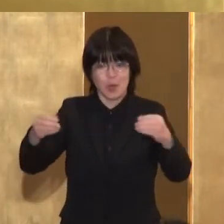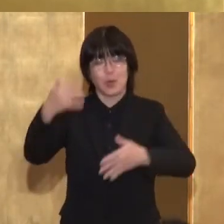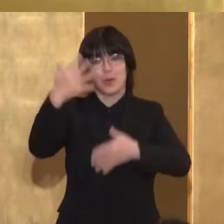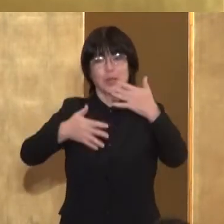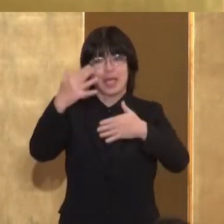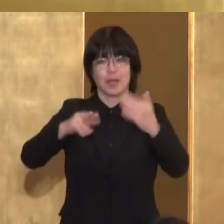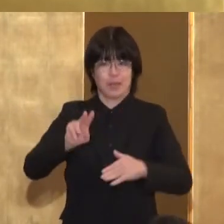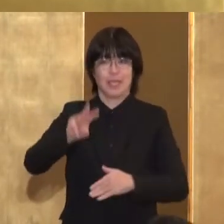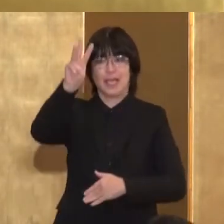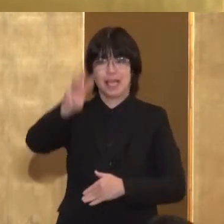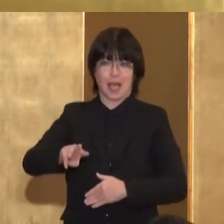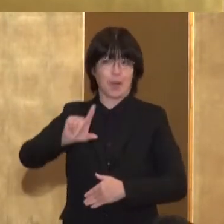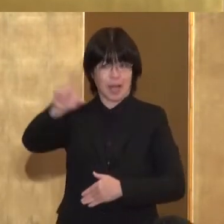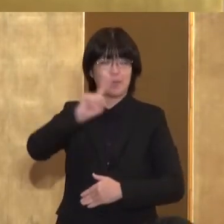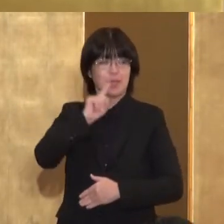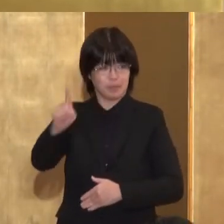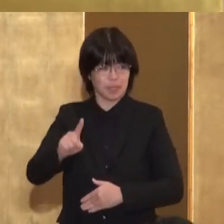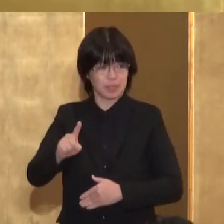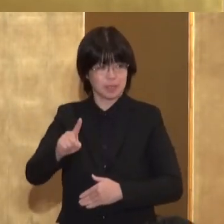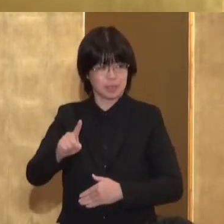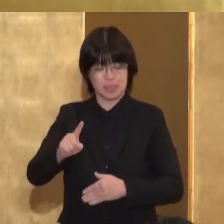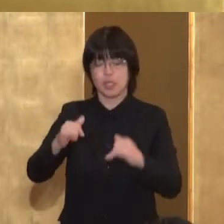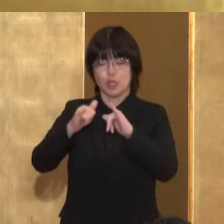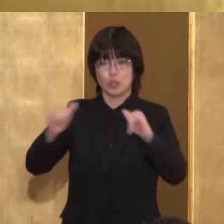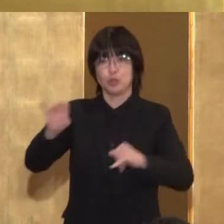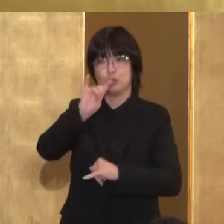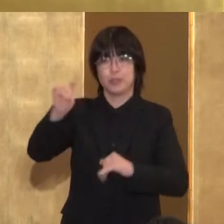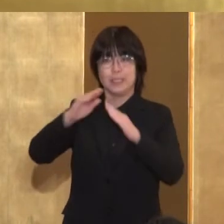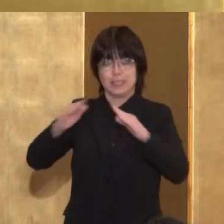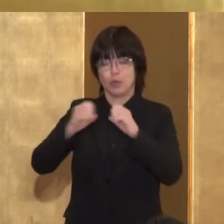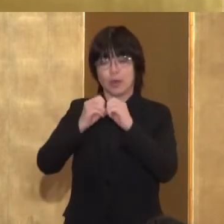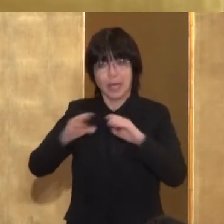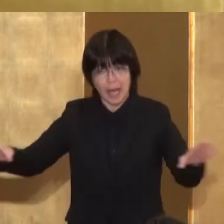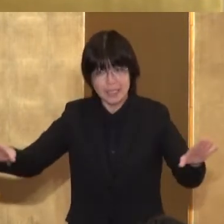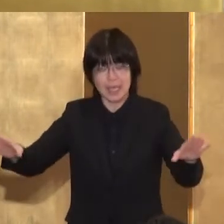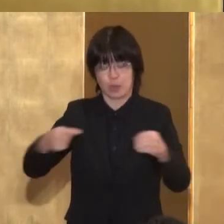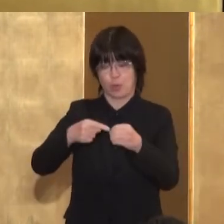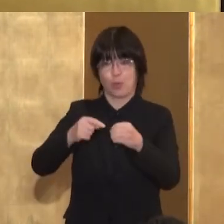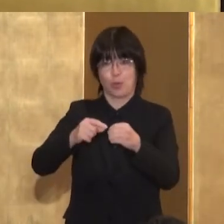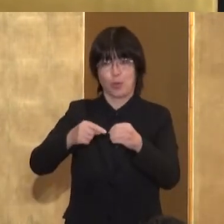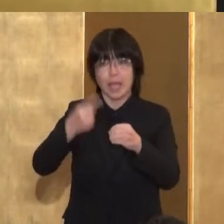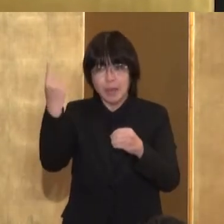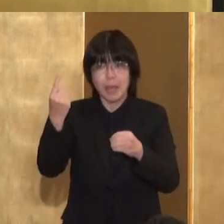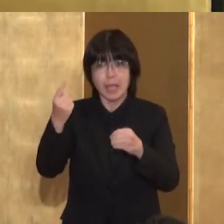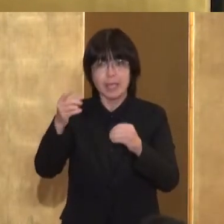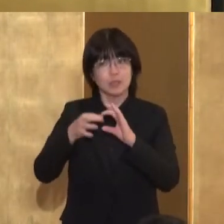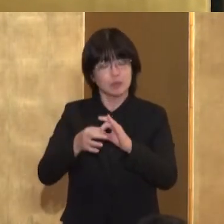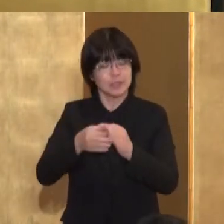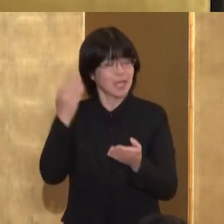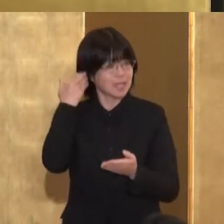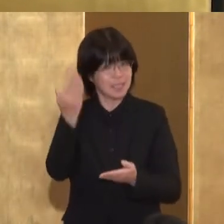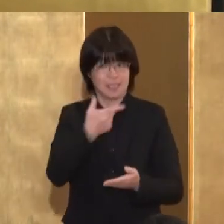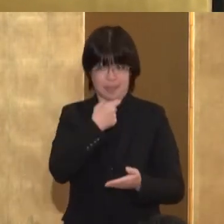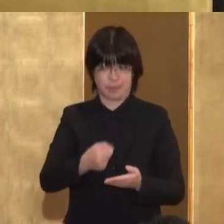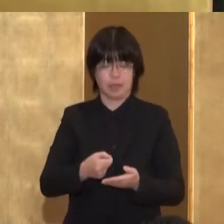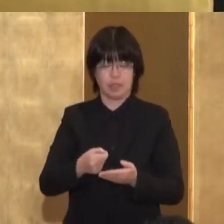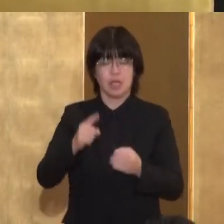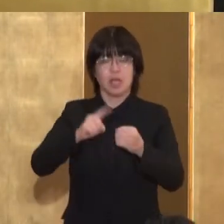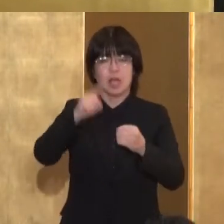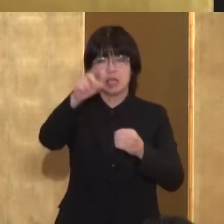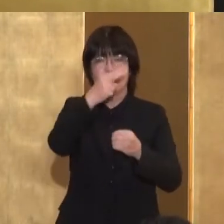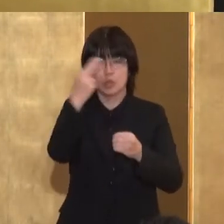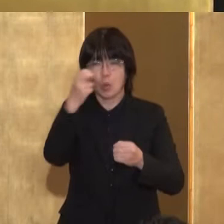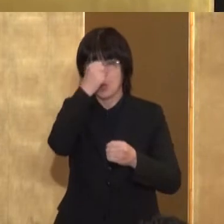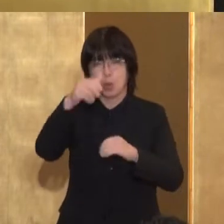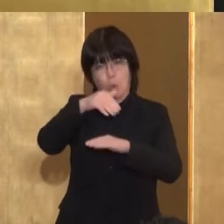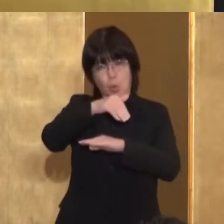します。衆議院の解散総選挙のタイミングについてお伺いいたします。総理は年末に来年度予算案の成立を最優